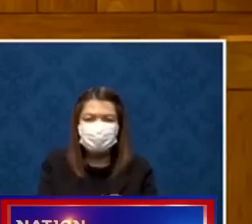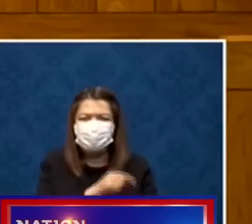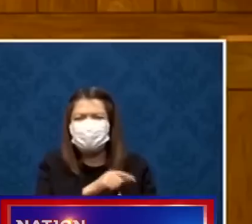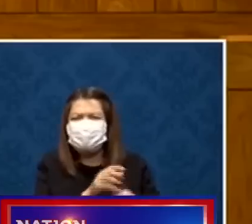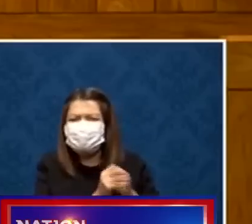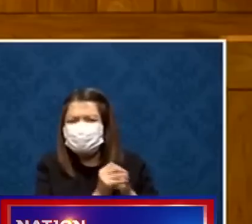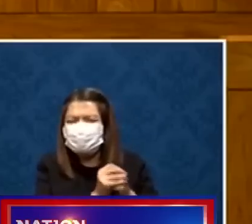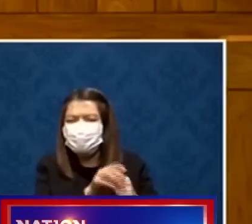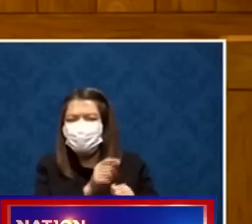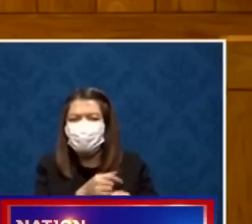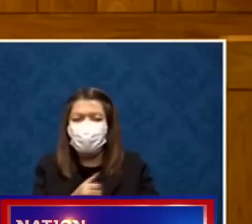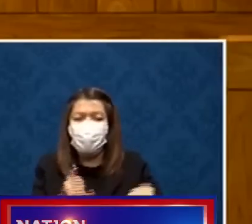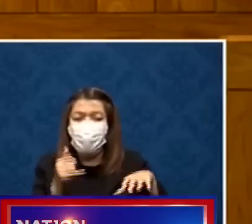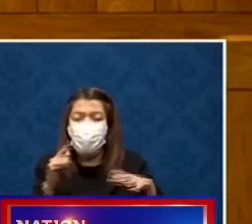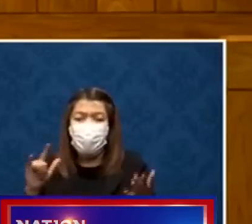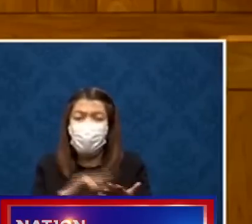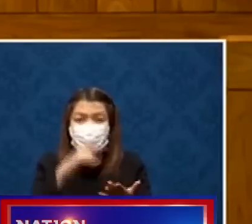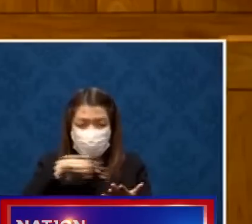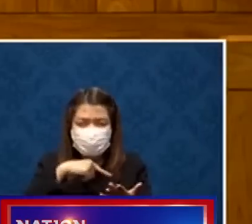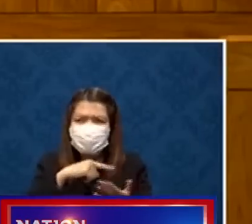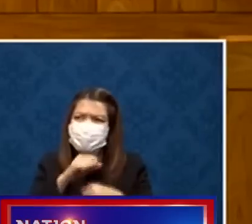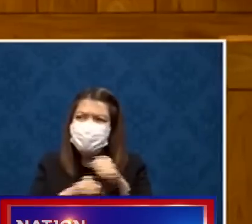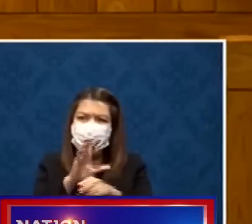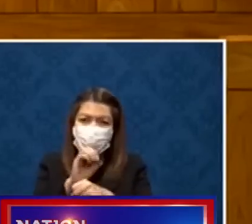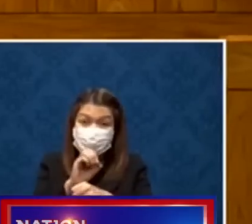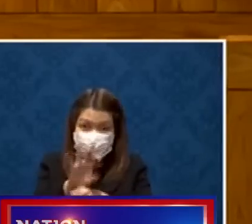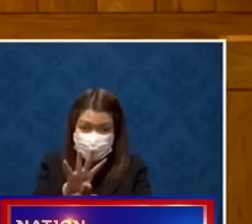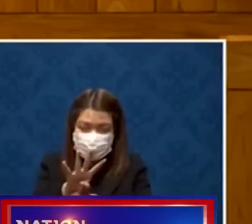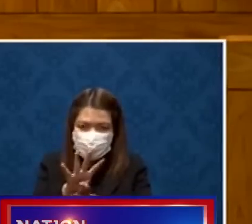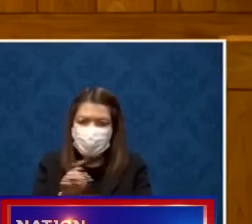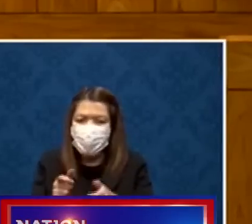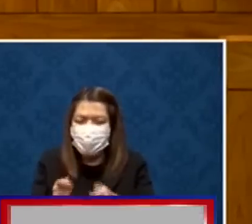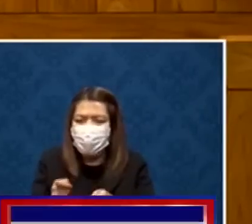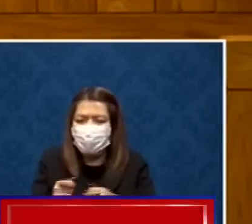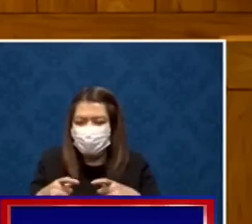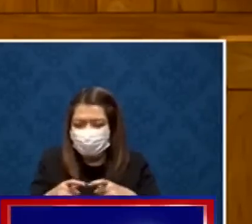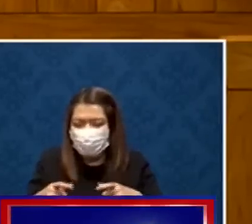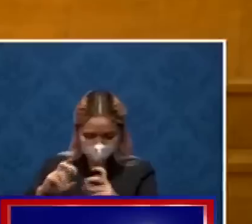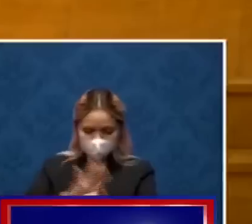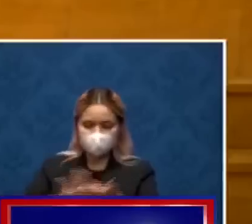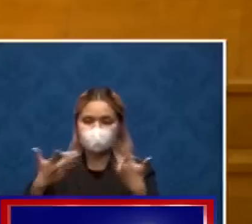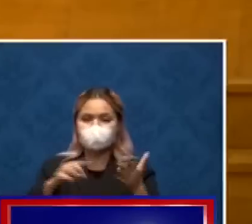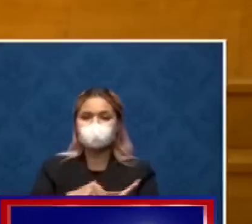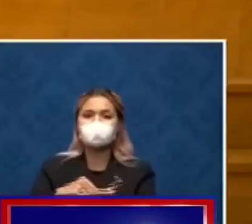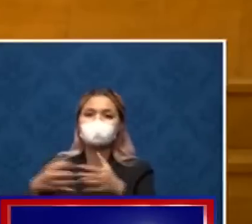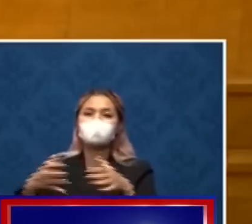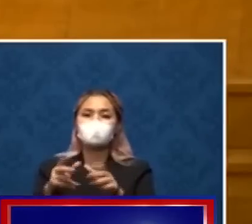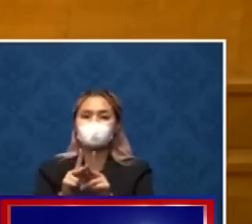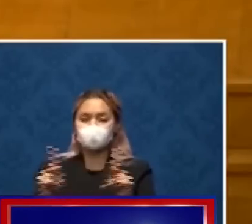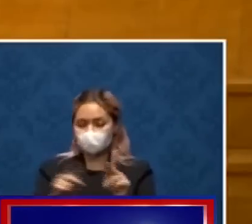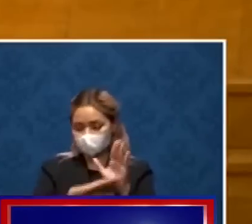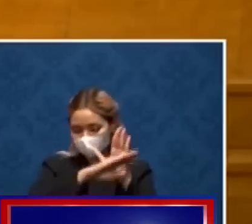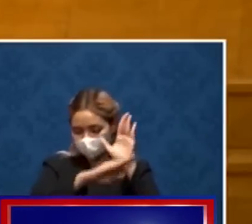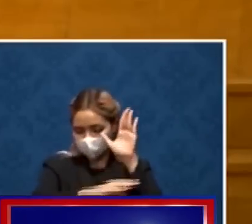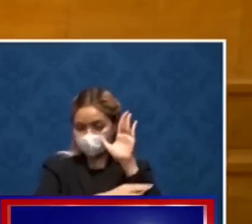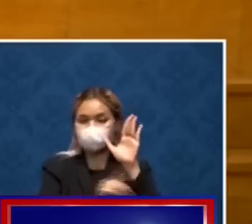ฮะหาคนมาช่วยนี่ยากเหลือเกินในขณะที่อีกปอหนึ่งก็คือปอป๊อกอนุพงศ์เผ่าจินดามท.1ก็ต้